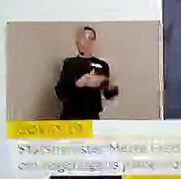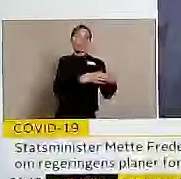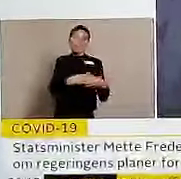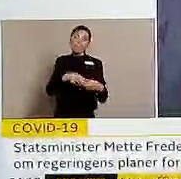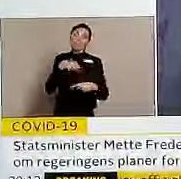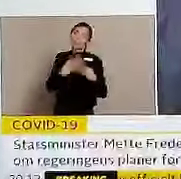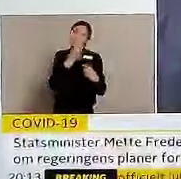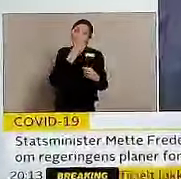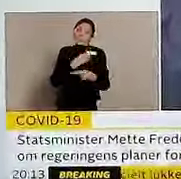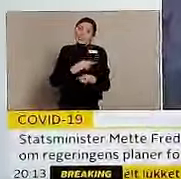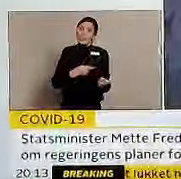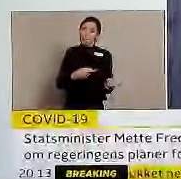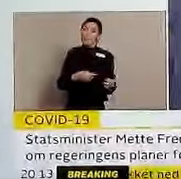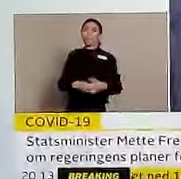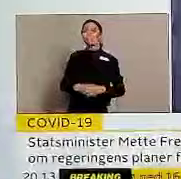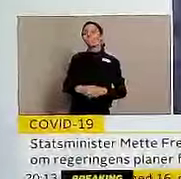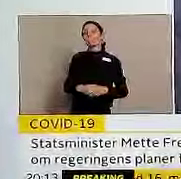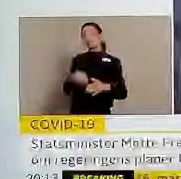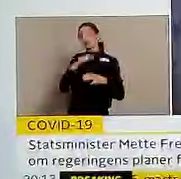باهتمام والنظافة